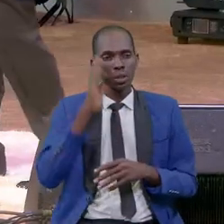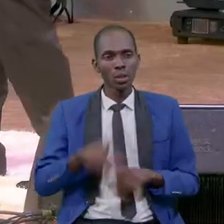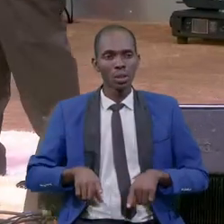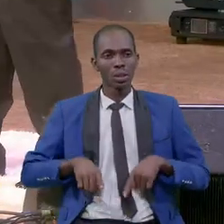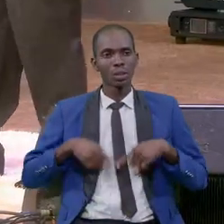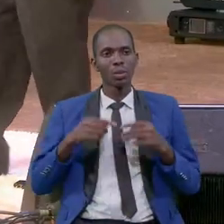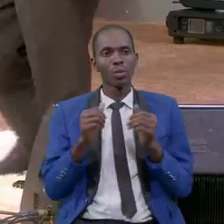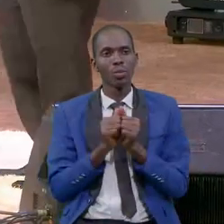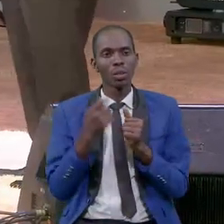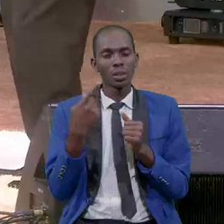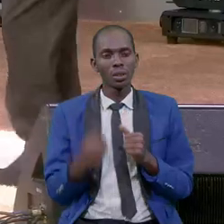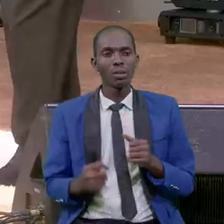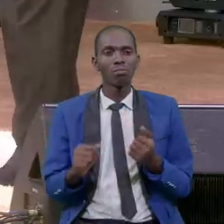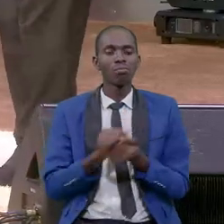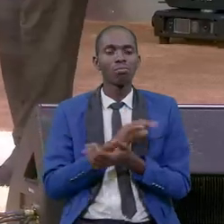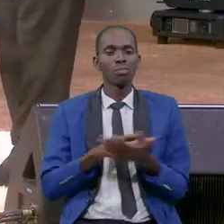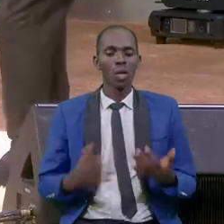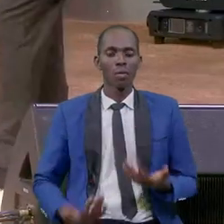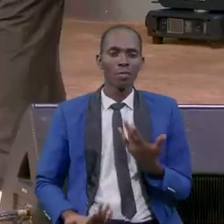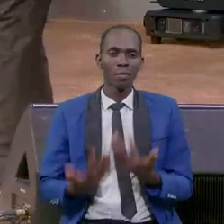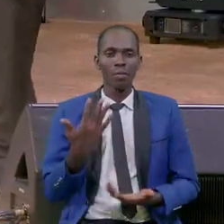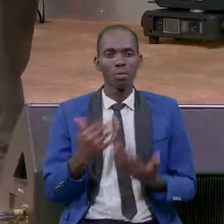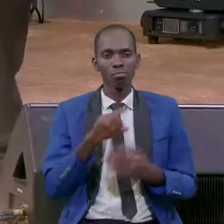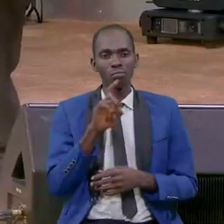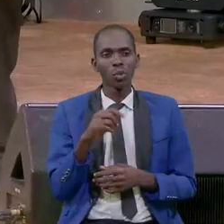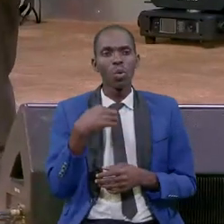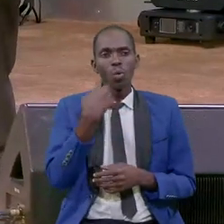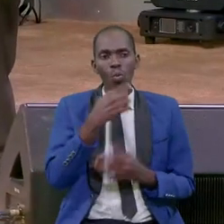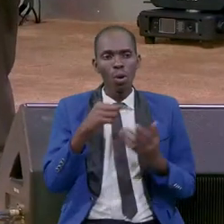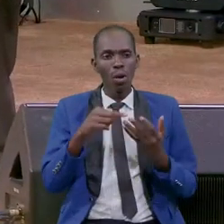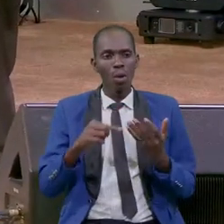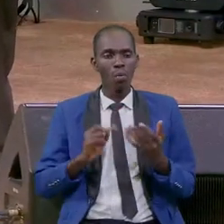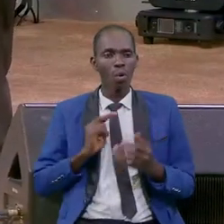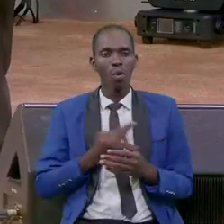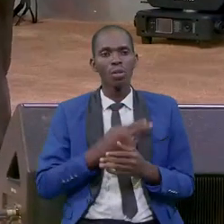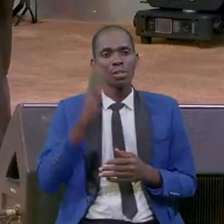pourra rester auprès d'un feu dévorant? Qui